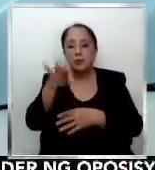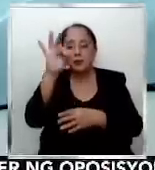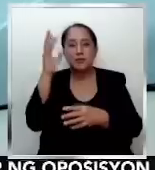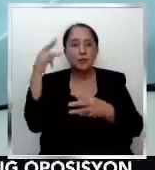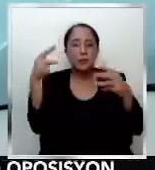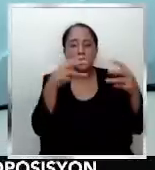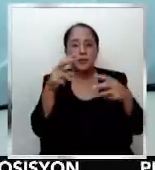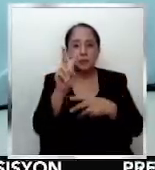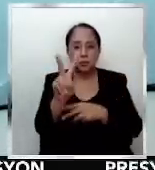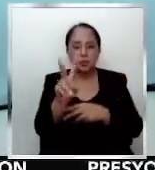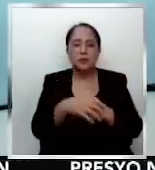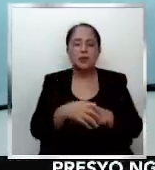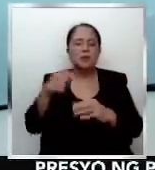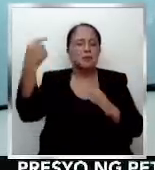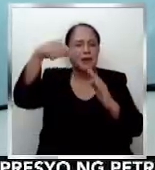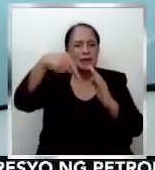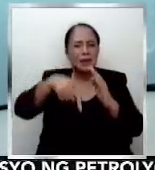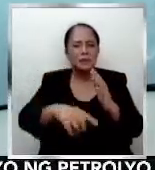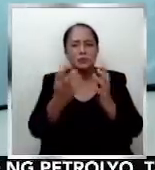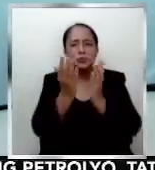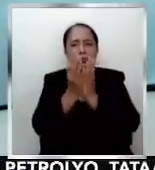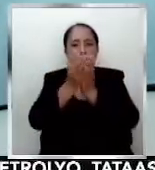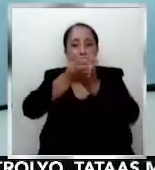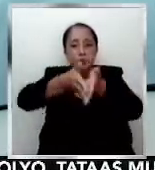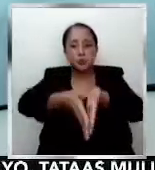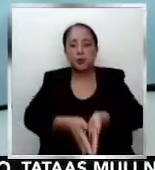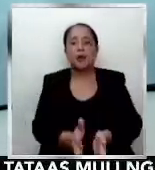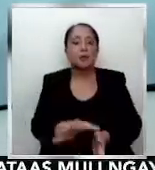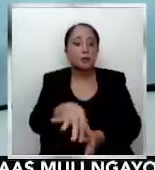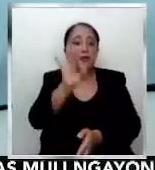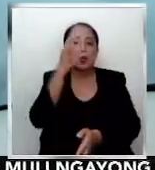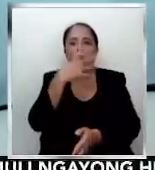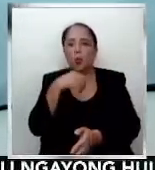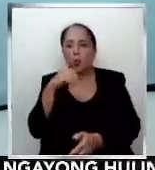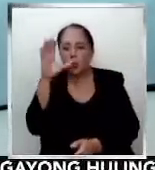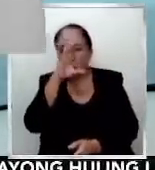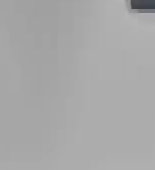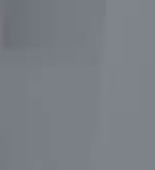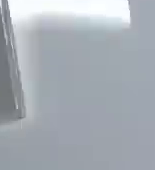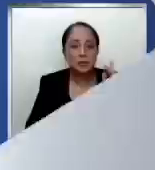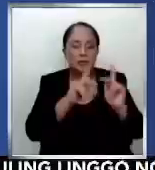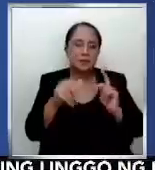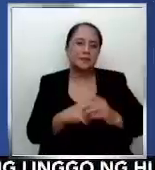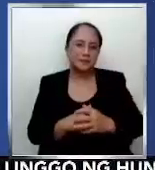tinuturing na pinakamalalim na shipwreck na nadiskubre ng mga explorer. Yan ang tinutukan ni Rafi Tima.